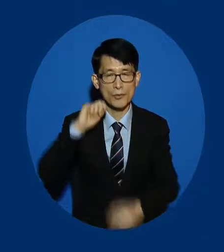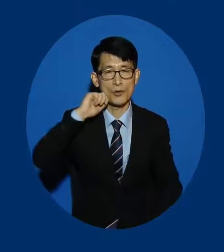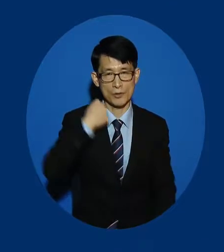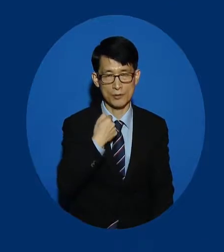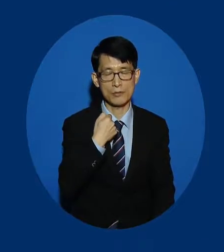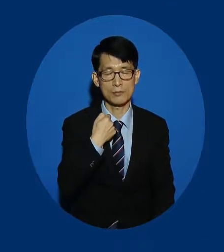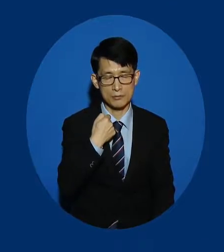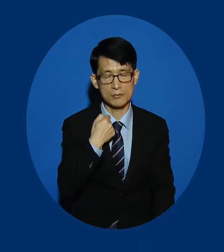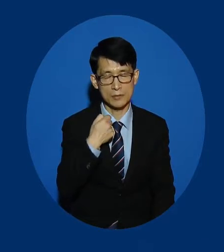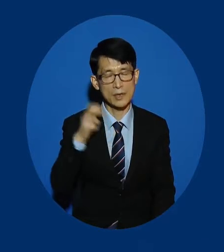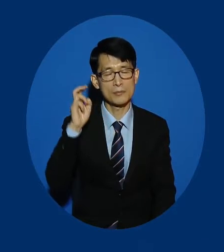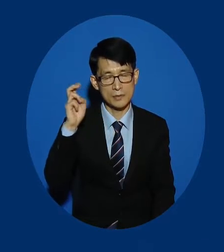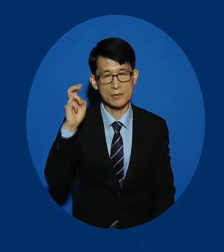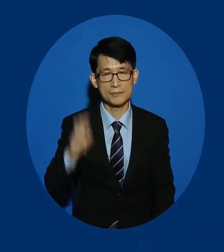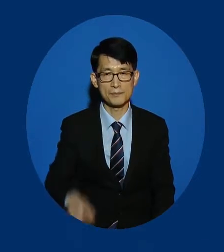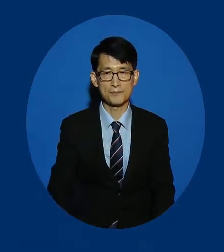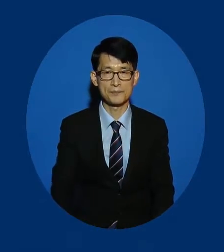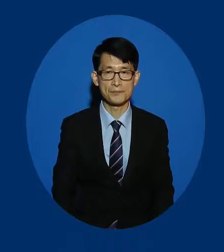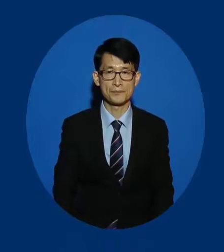것이 아닌가 생각이 됩니다.